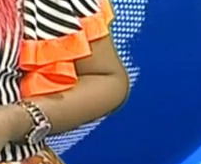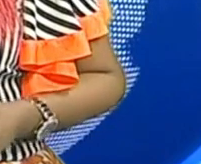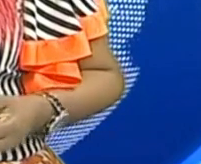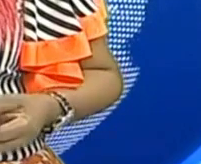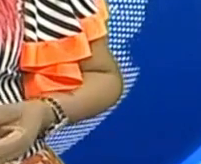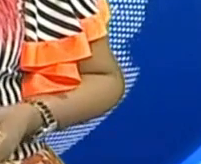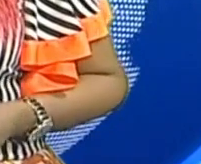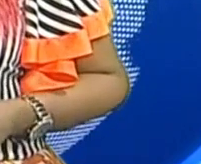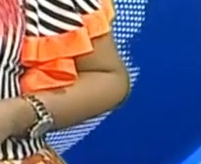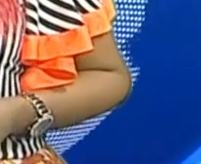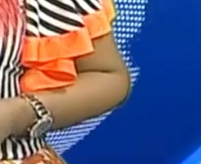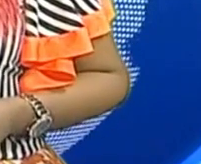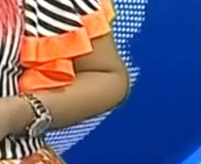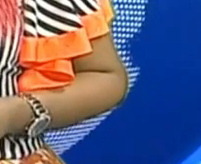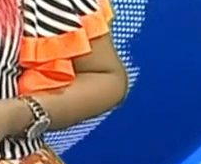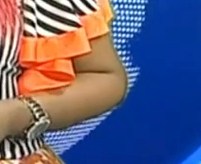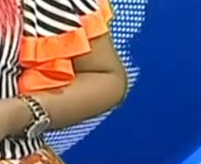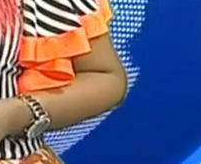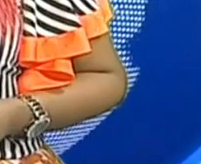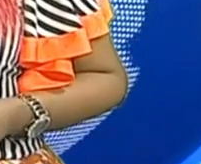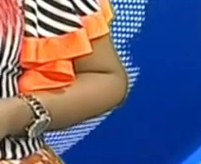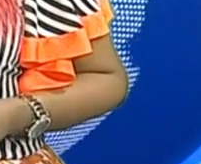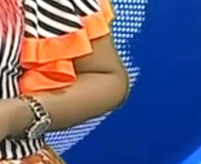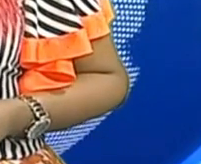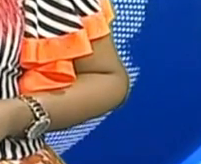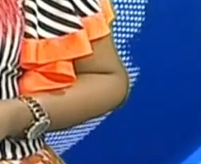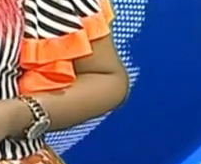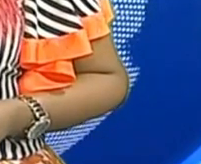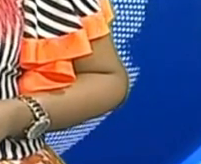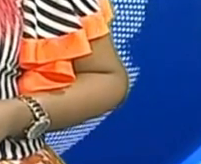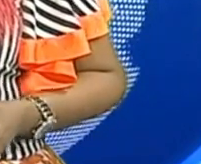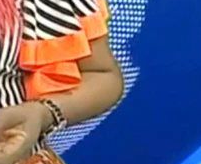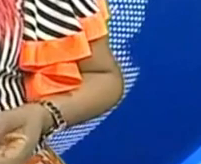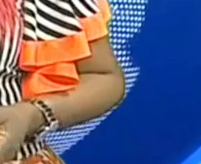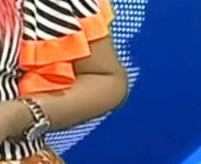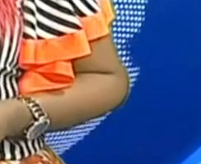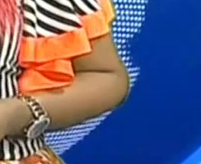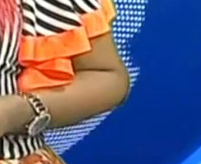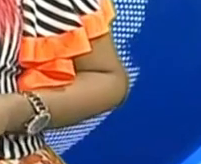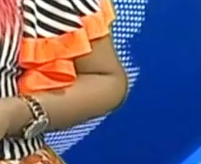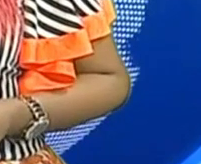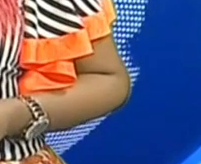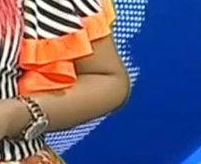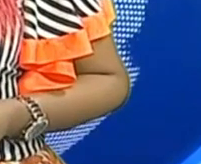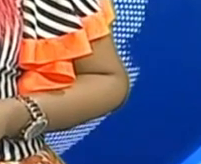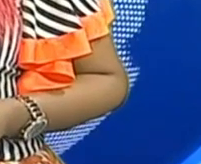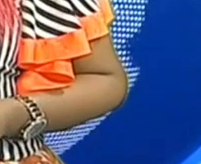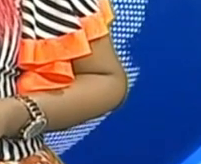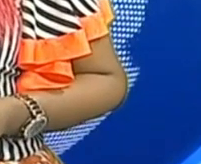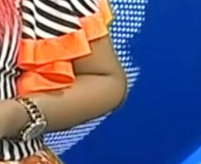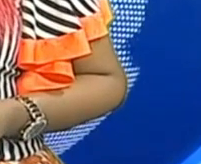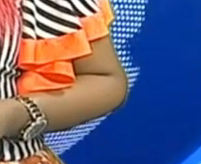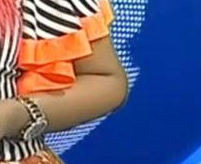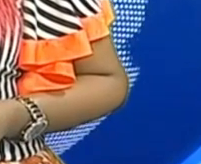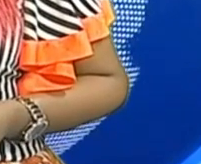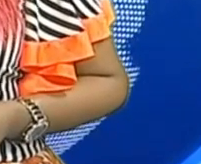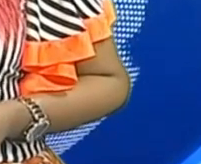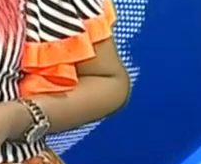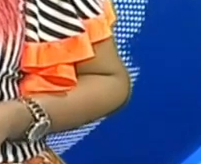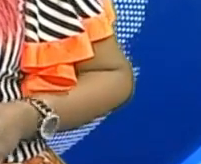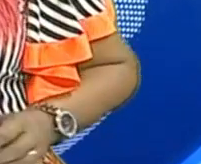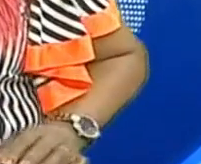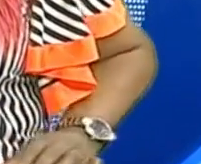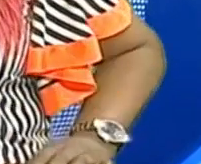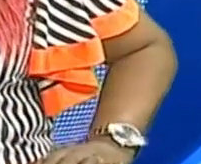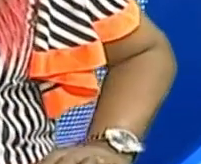des performances avec les coordonnateurs des unités de gestion et de ces projets programmes a été présidée par le Premier